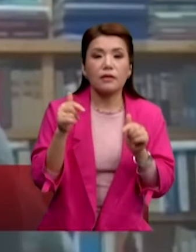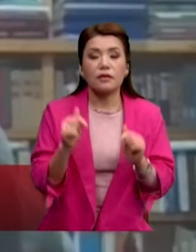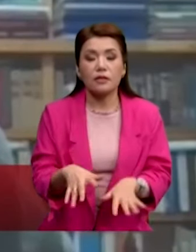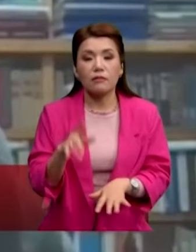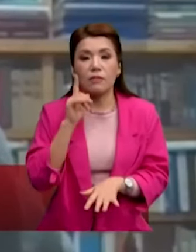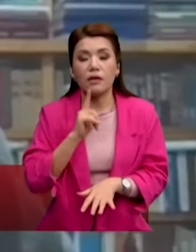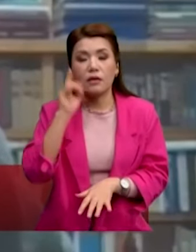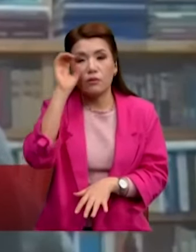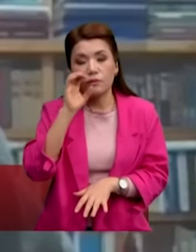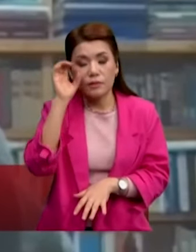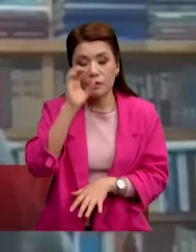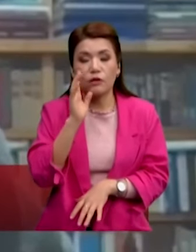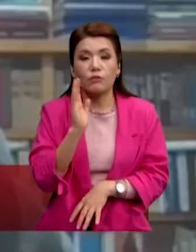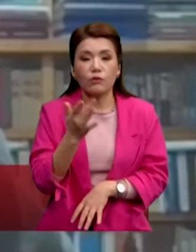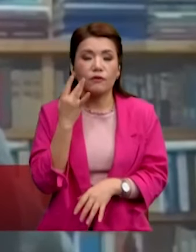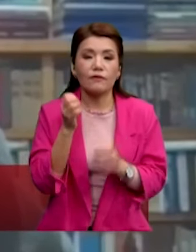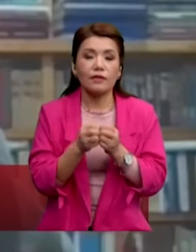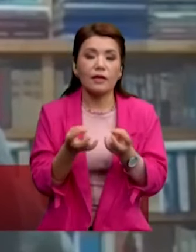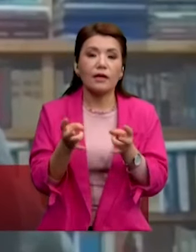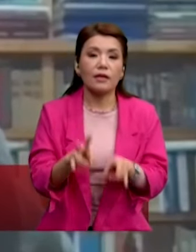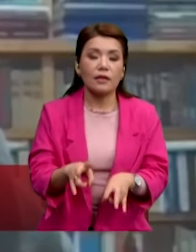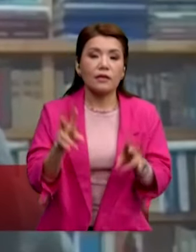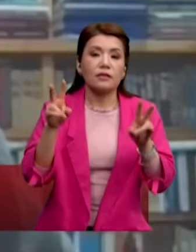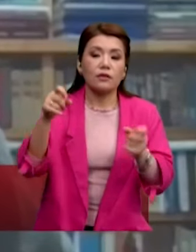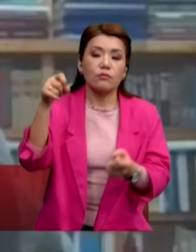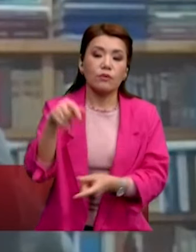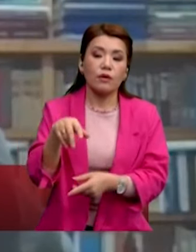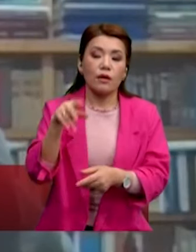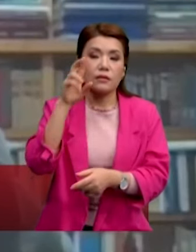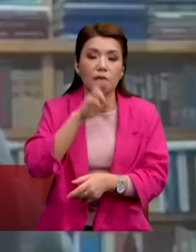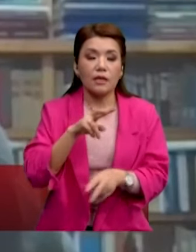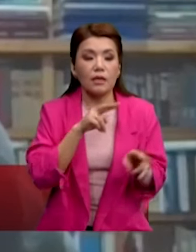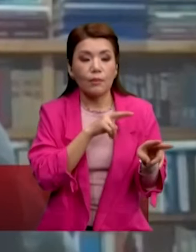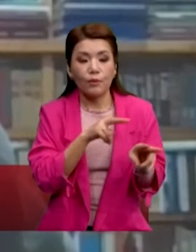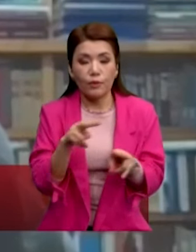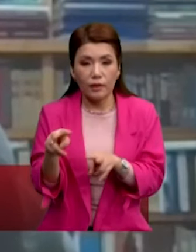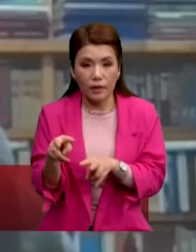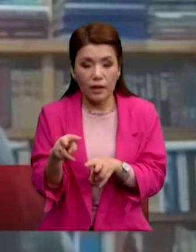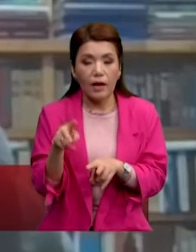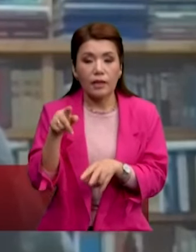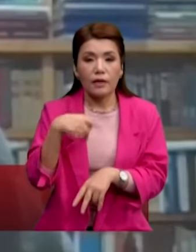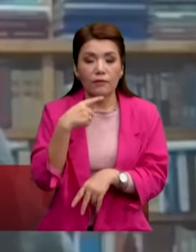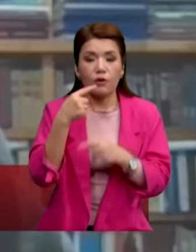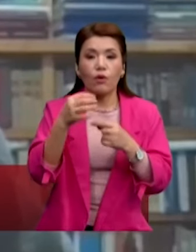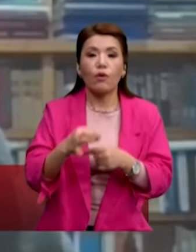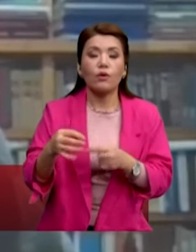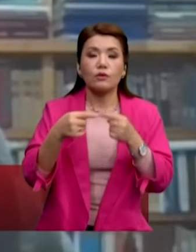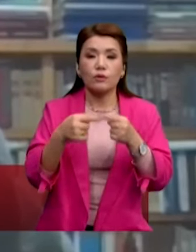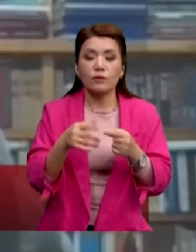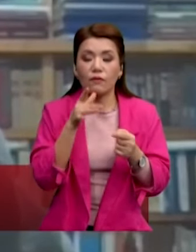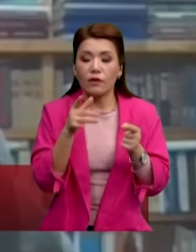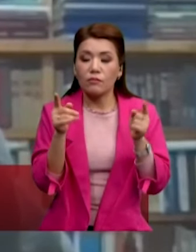Пока Узбекистан будет оставаться в статусе страны-наблюдателя, говорить о точных сроках,